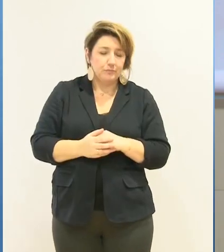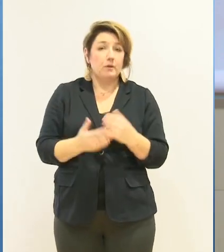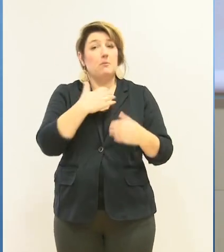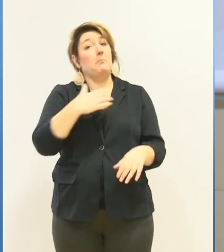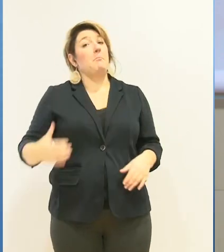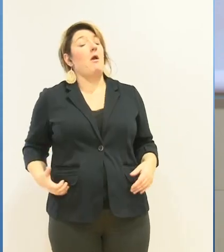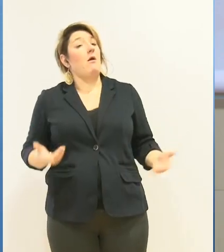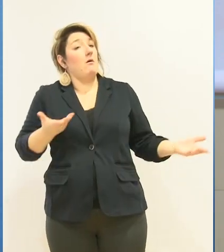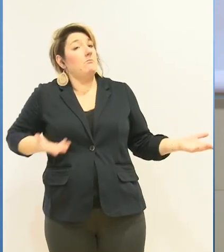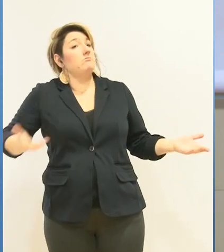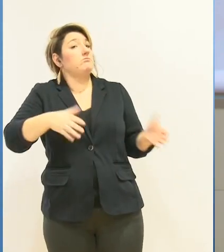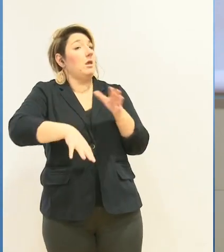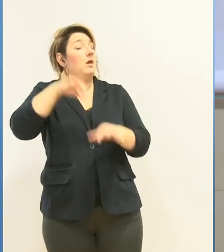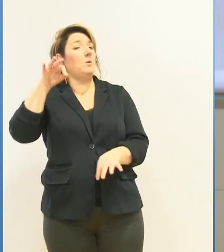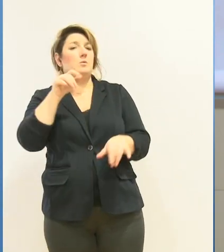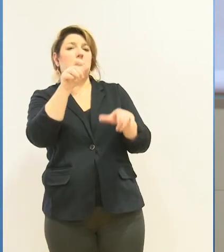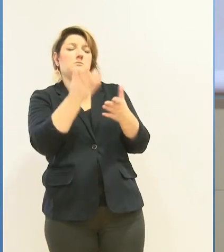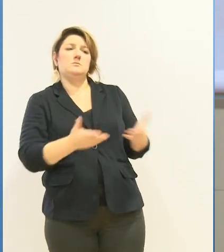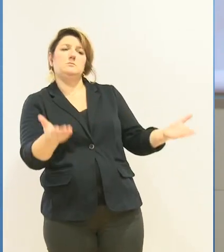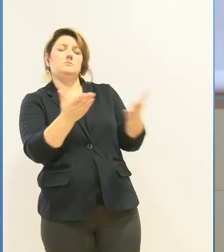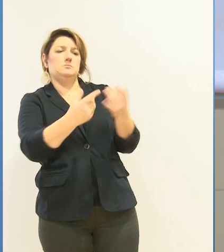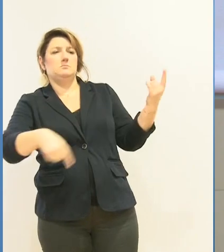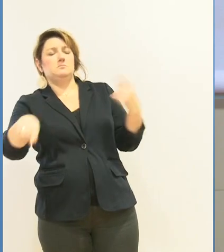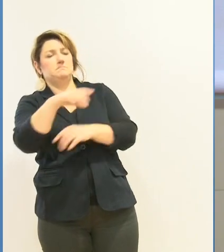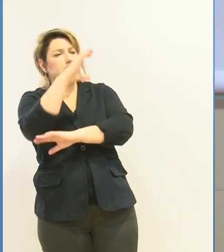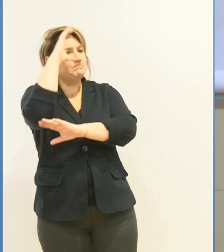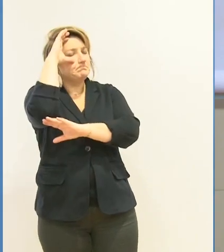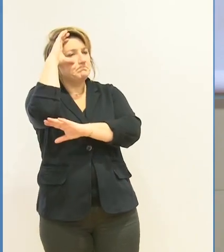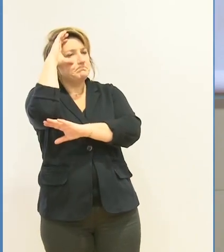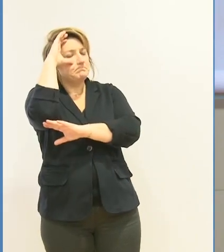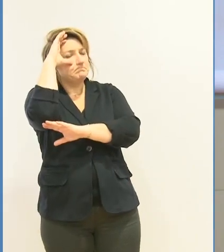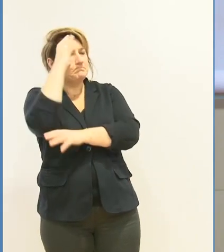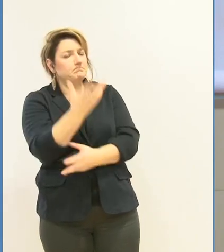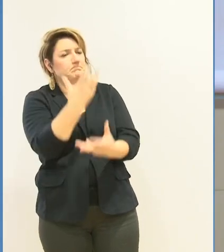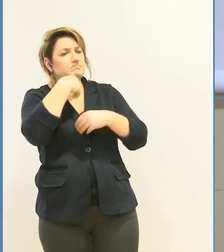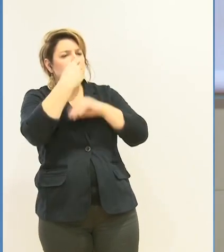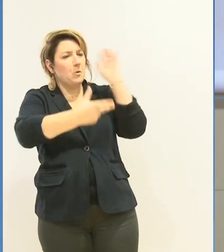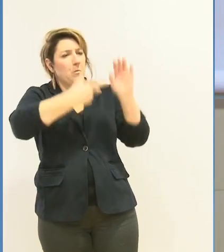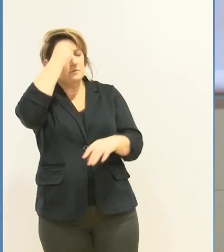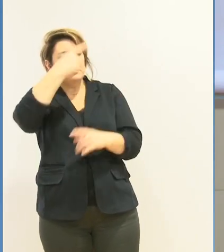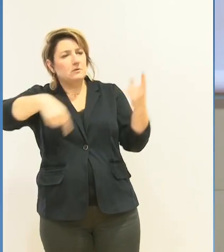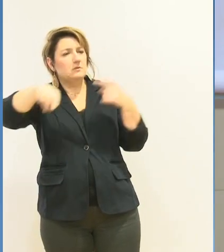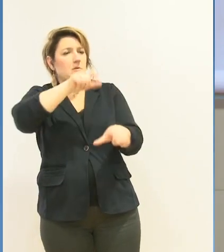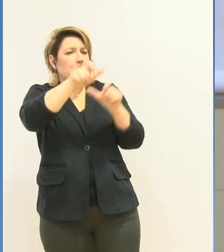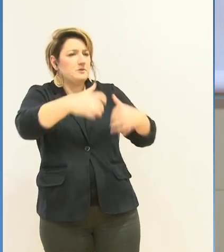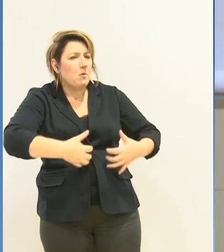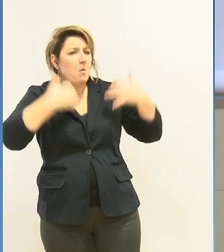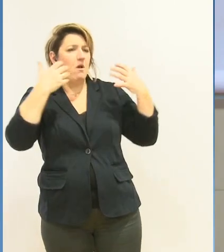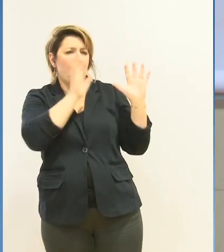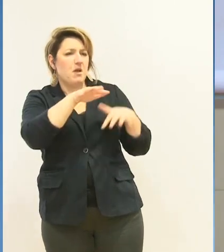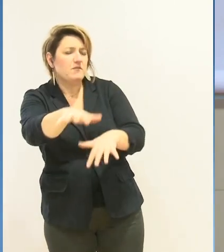d'écouter de comprendre d'entendre le message politique derrière les éclats de colère